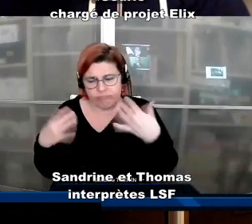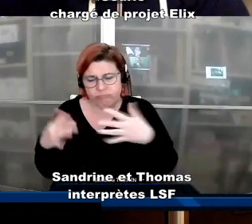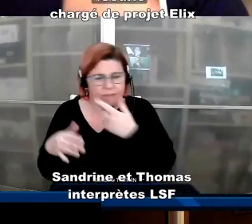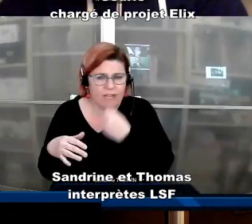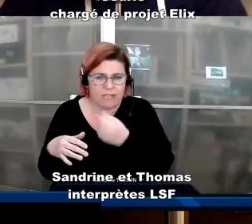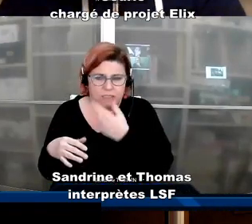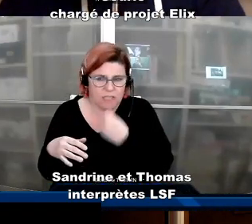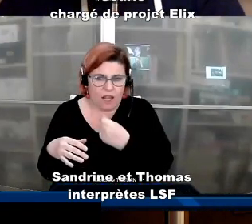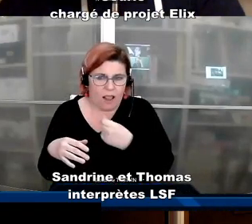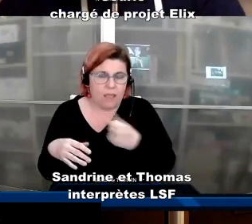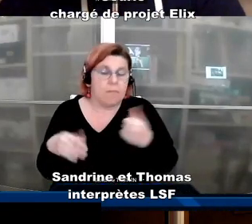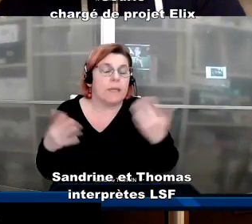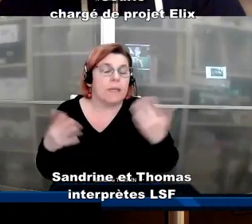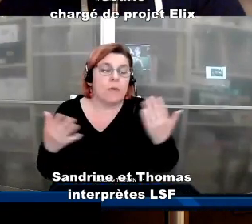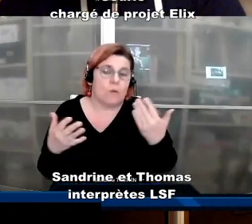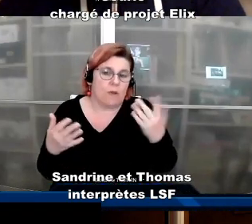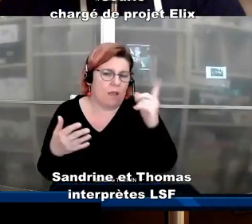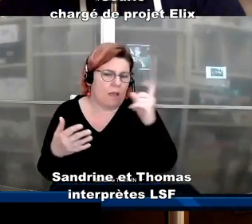difficile, c'est vraiment